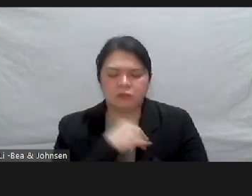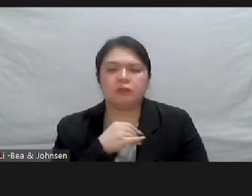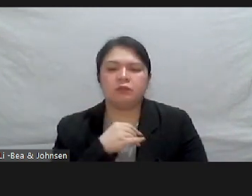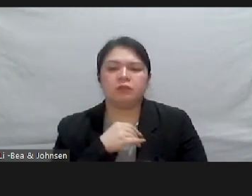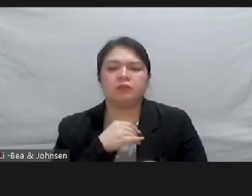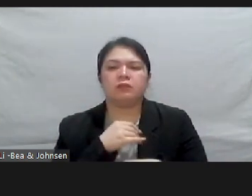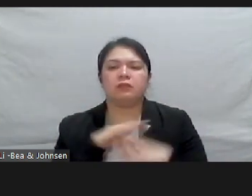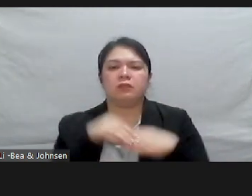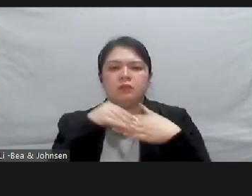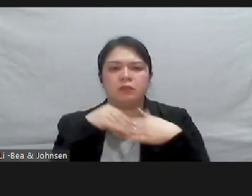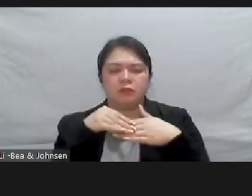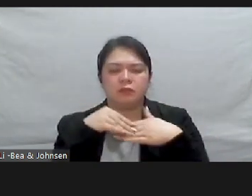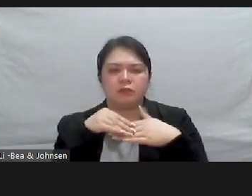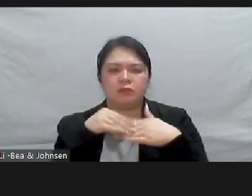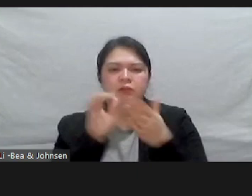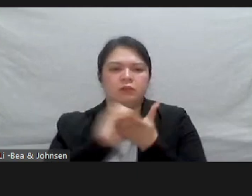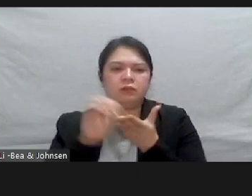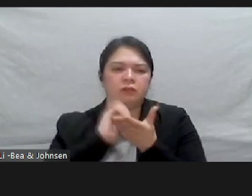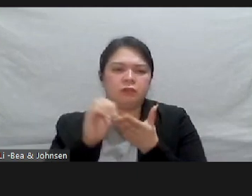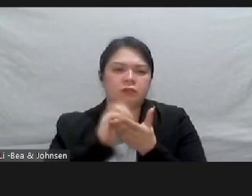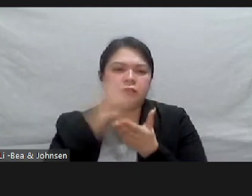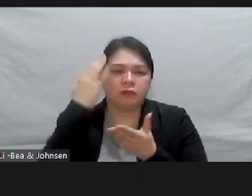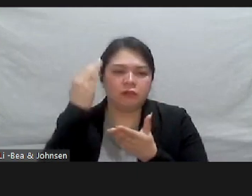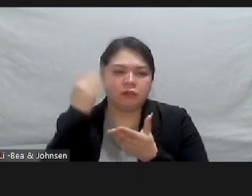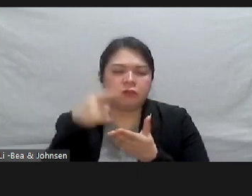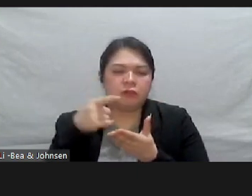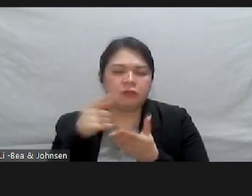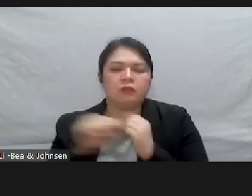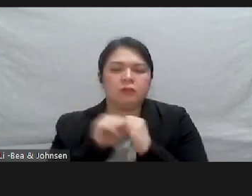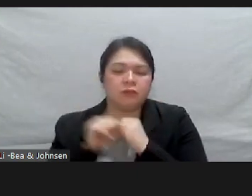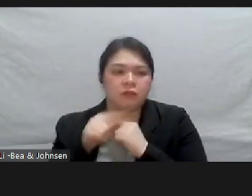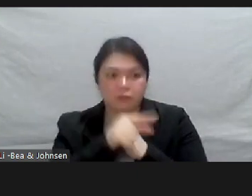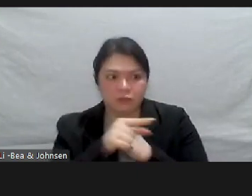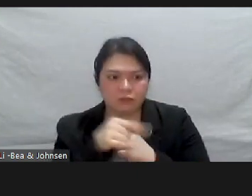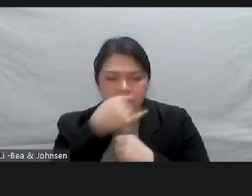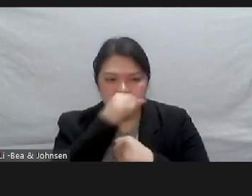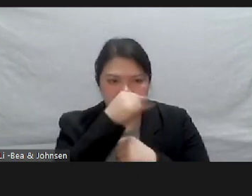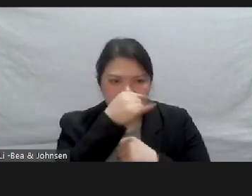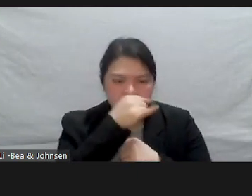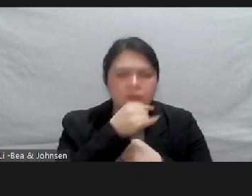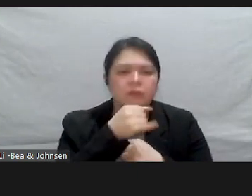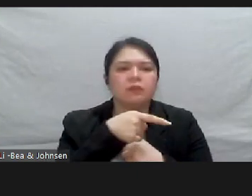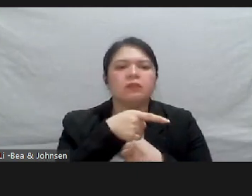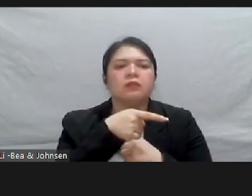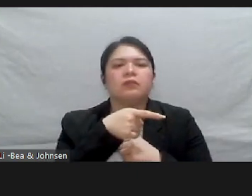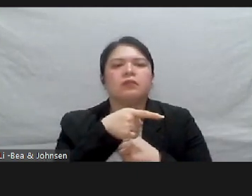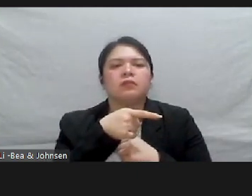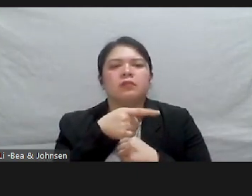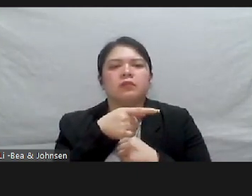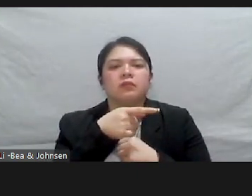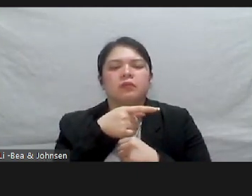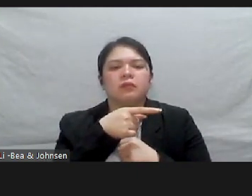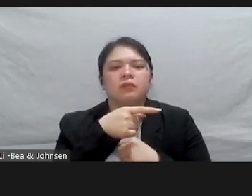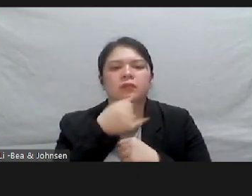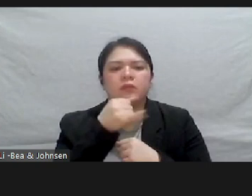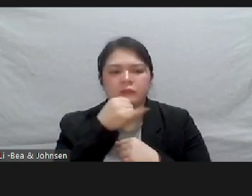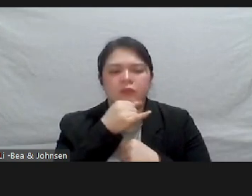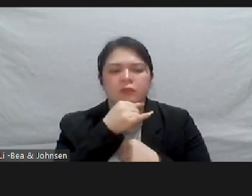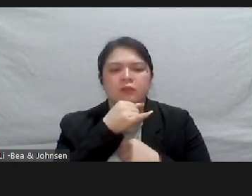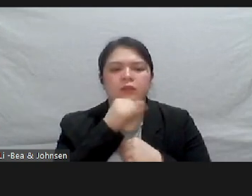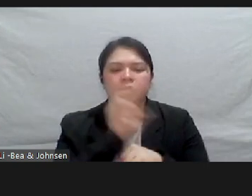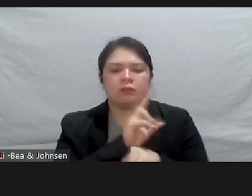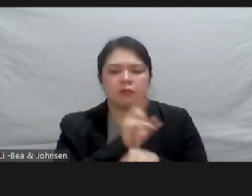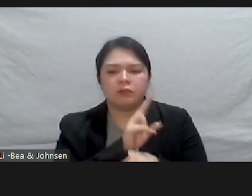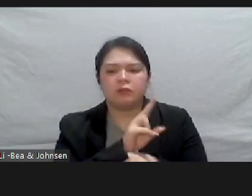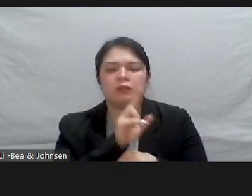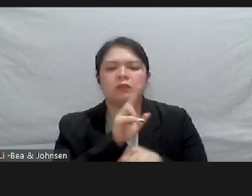flexible pa ang implementation kasi noon ini-impose Ilocano sa Northern Luzon, kagaya doon sa amin sa Benguet, ano,